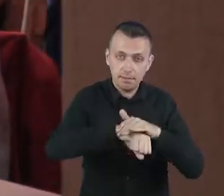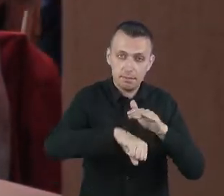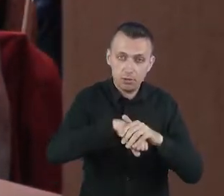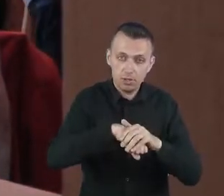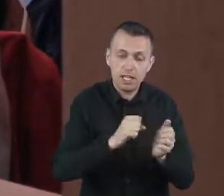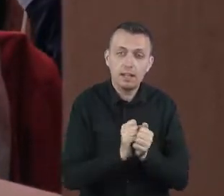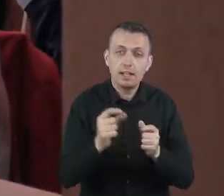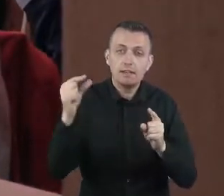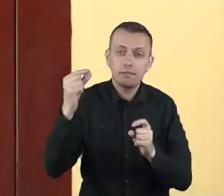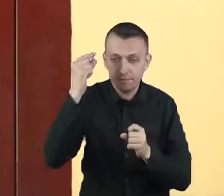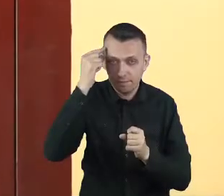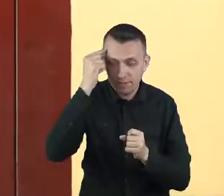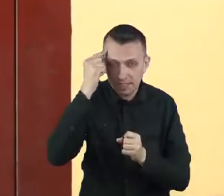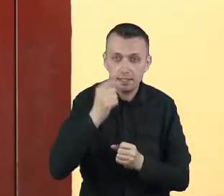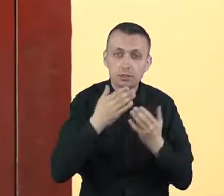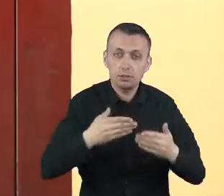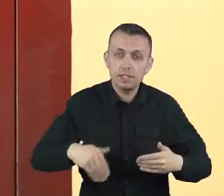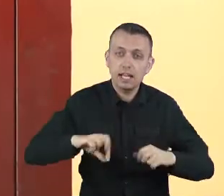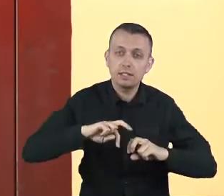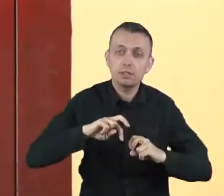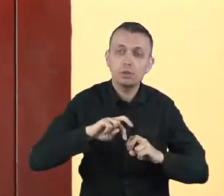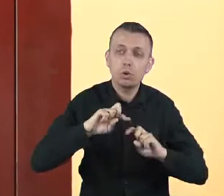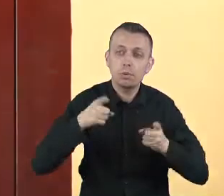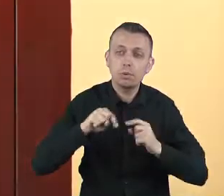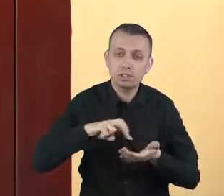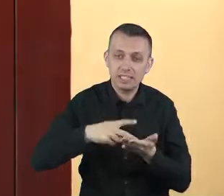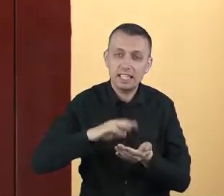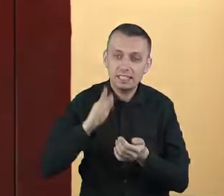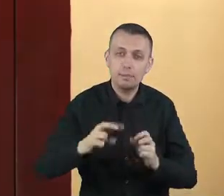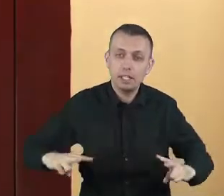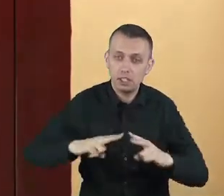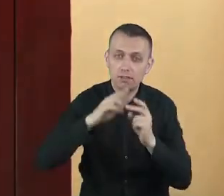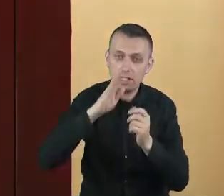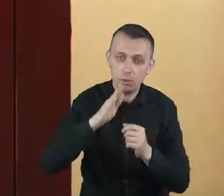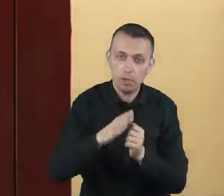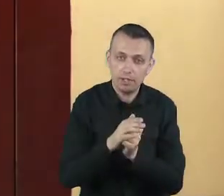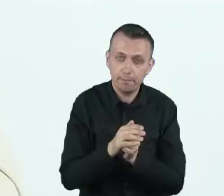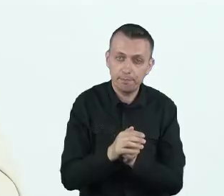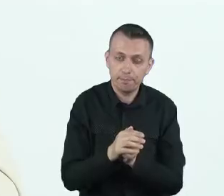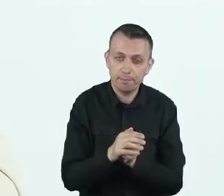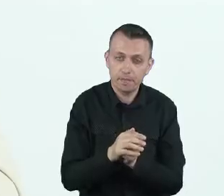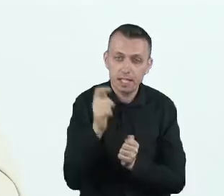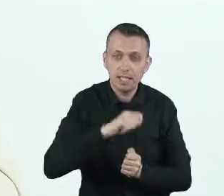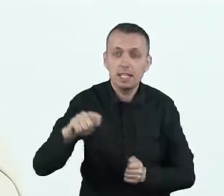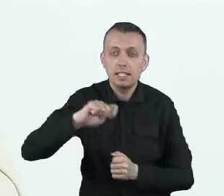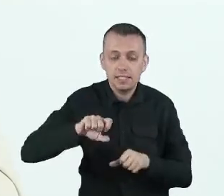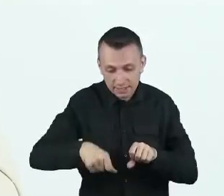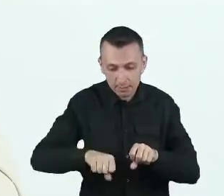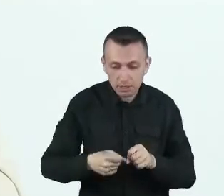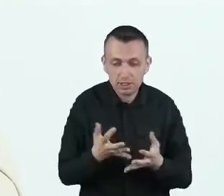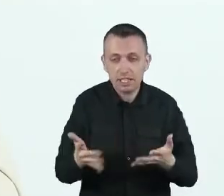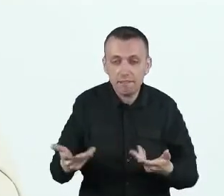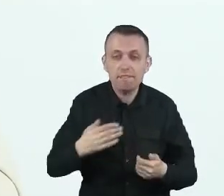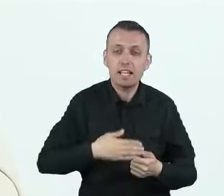niedzielę 13 maja w Centrum Teatru Muzyki i Tańca. Dla Wiadomości Dnia, Anna Królak. Jazda motocyklem sprawia